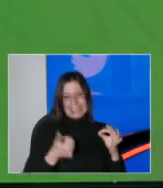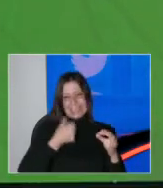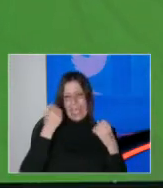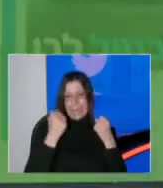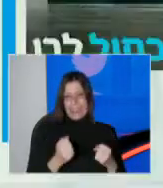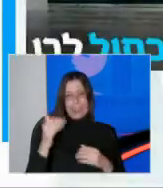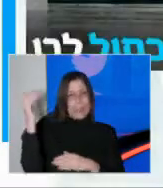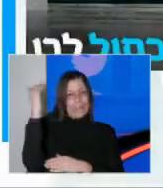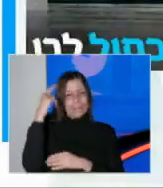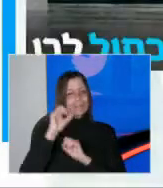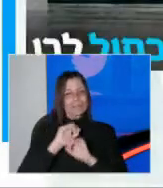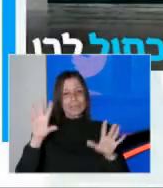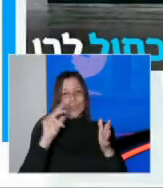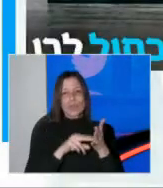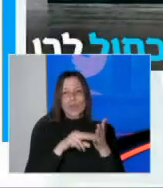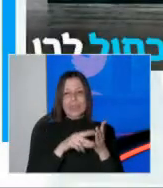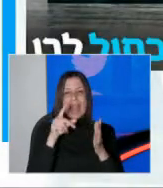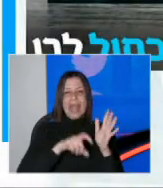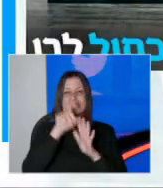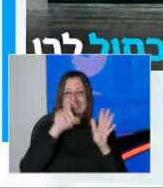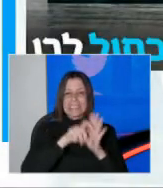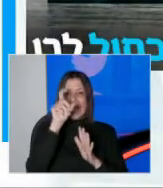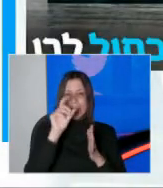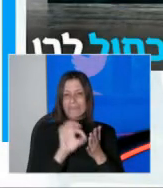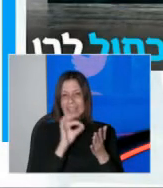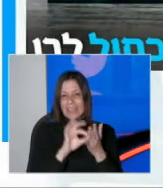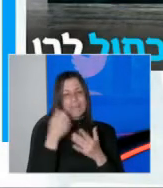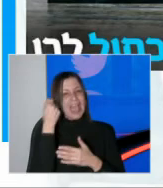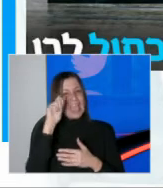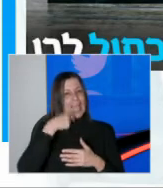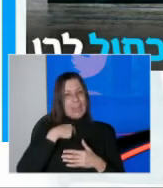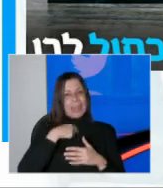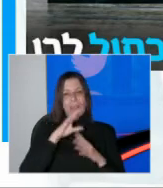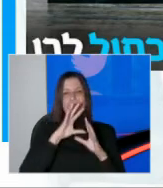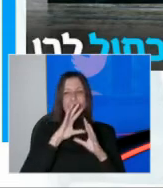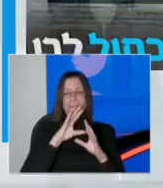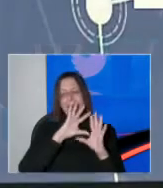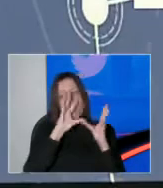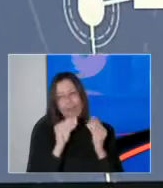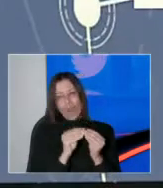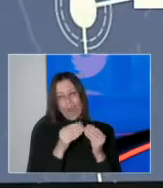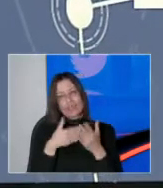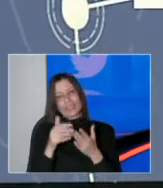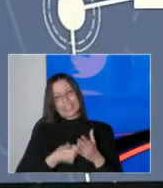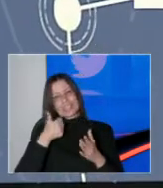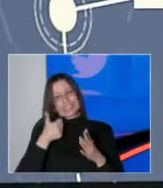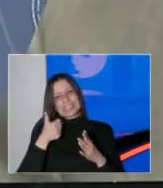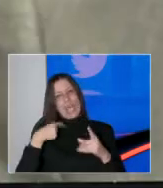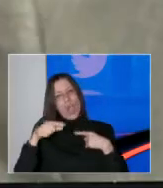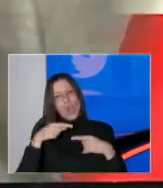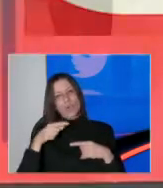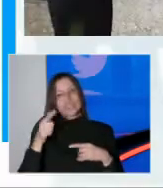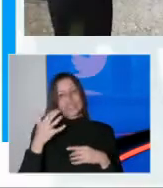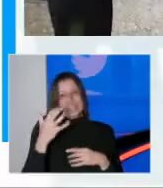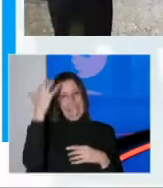בני גנץ, שאלה תמונה לעמוד האינסטגרם שלו וכתב עליה, היקרים לי מכל. נמשיך עם שר החוץ יאיר לפיד, שאלה את